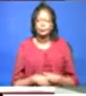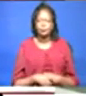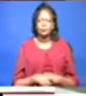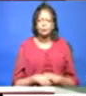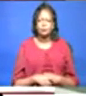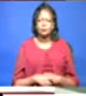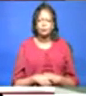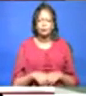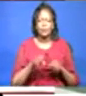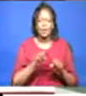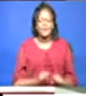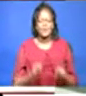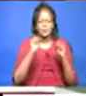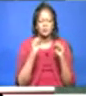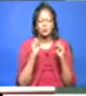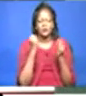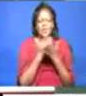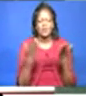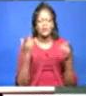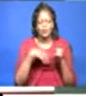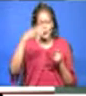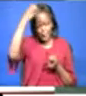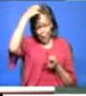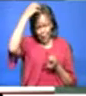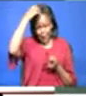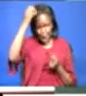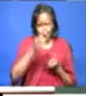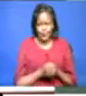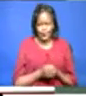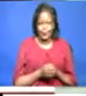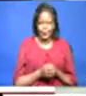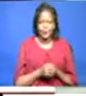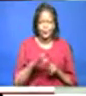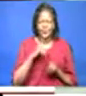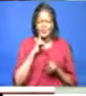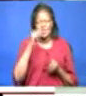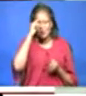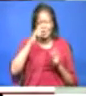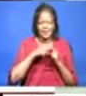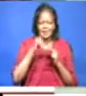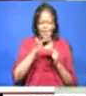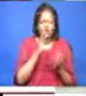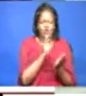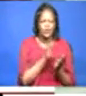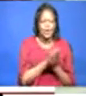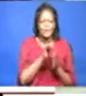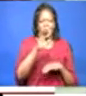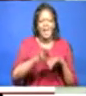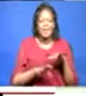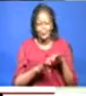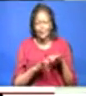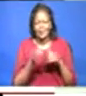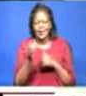Meneja wa shughuli za mizigo katika bandari ya Lamu Peter Masinde anasema serikali itaanzisha eneo la kuhifadhi mifugo huko Baragoni karibu